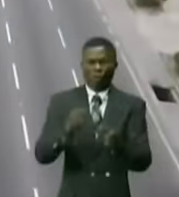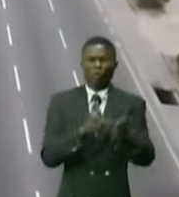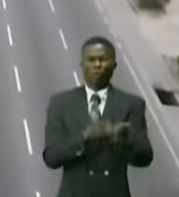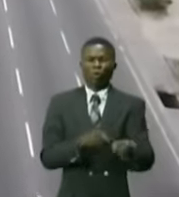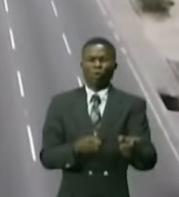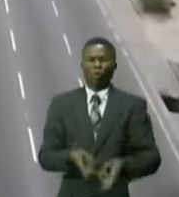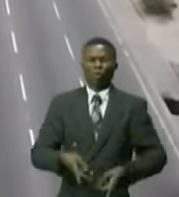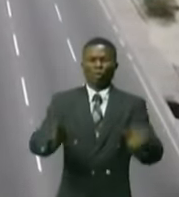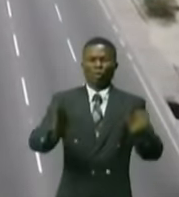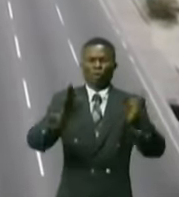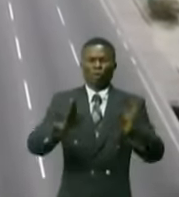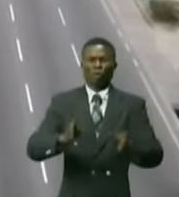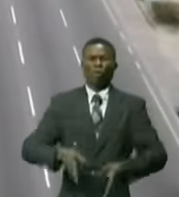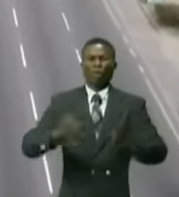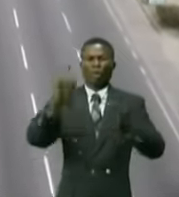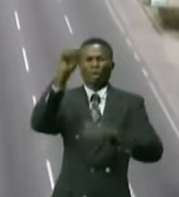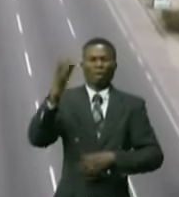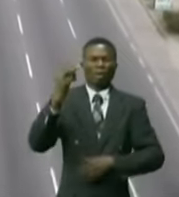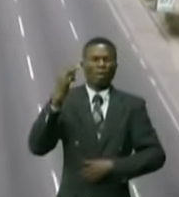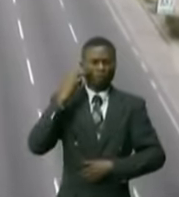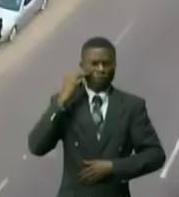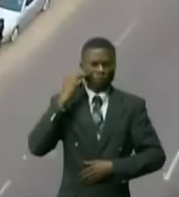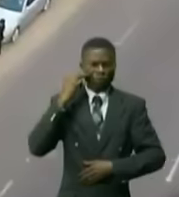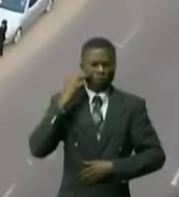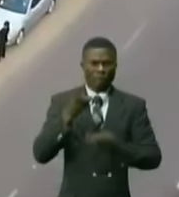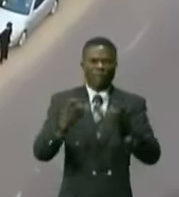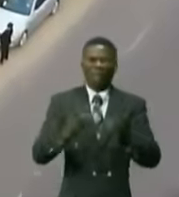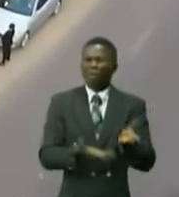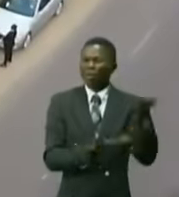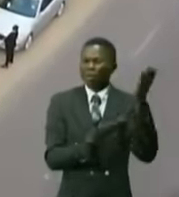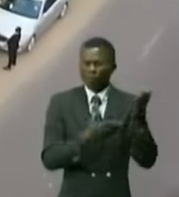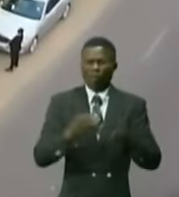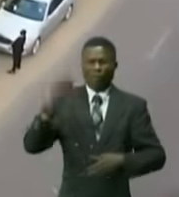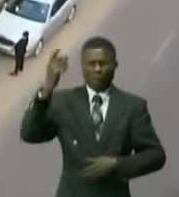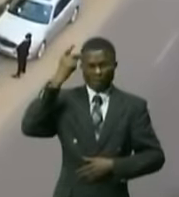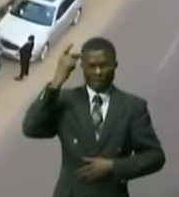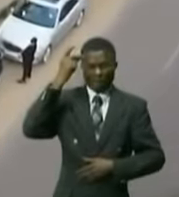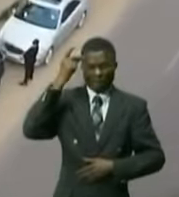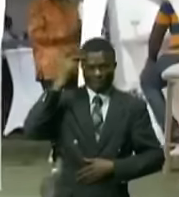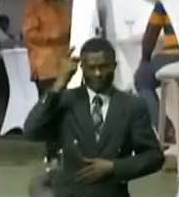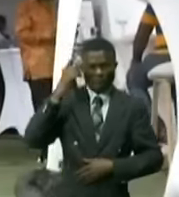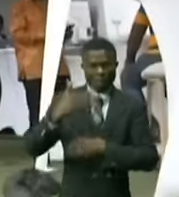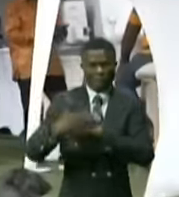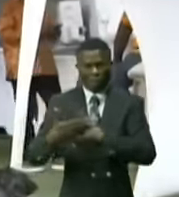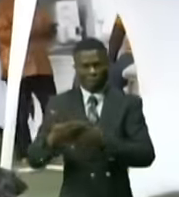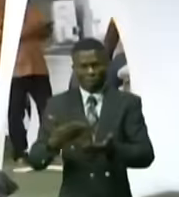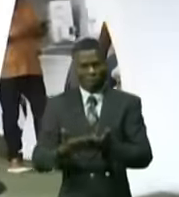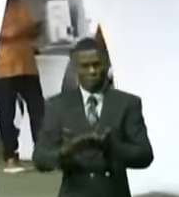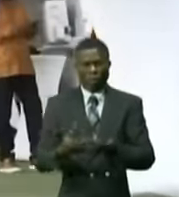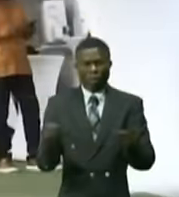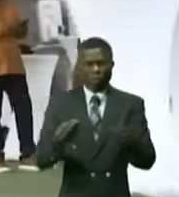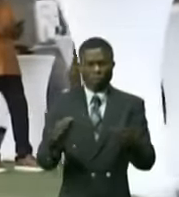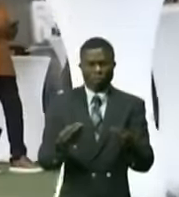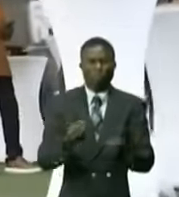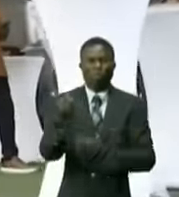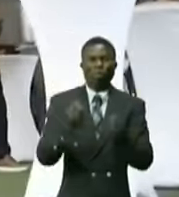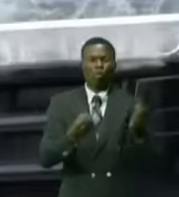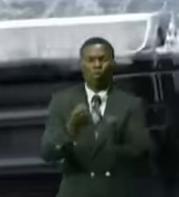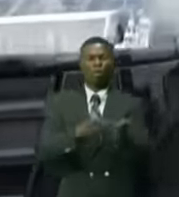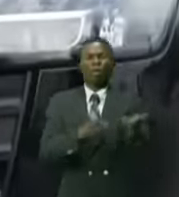sur le boulevard du 30 juin, loin de coins chauds de la capitale. Juste à côté, le pourquoi de cette